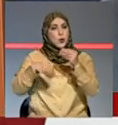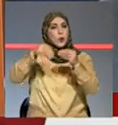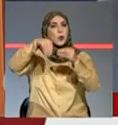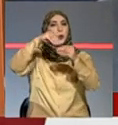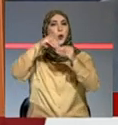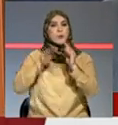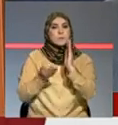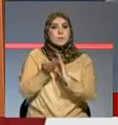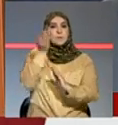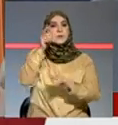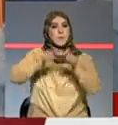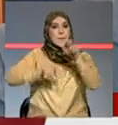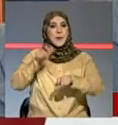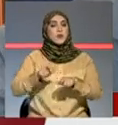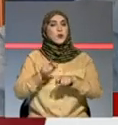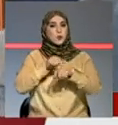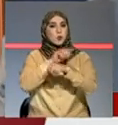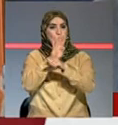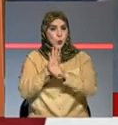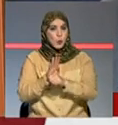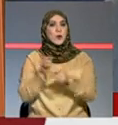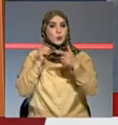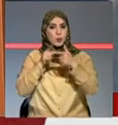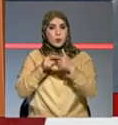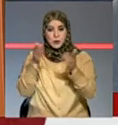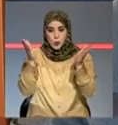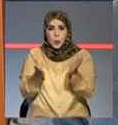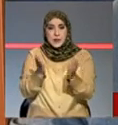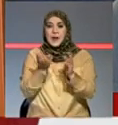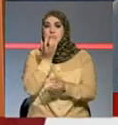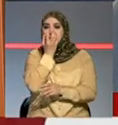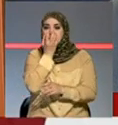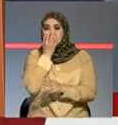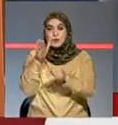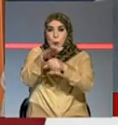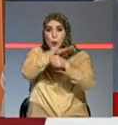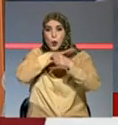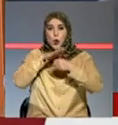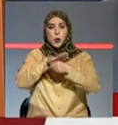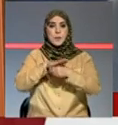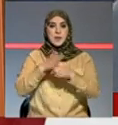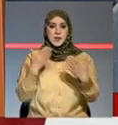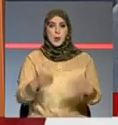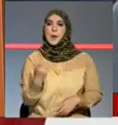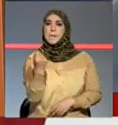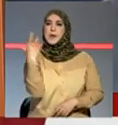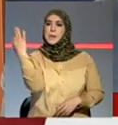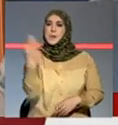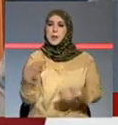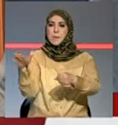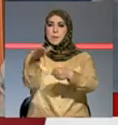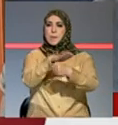ارتفاع في طاقة الاستيعاب للإنعاش، وصلنا توا معناتها طاقة استيعاب كاملة